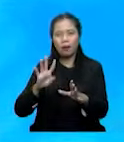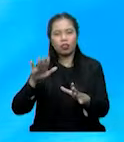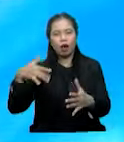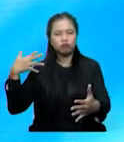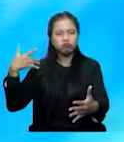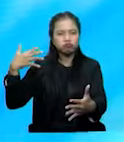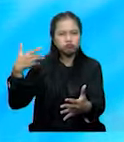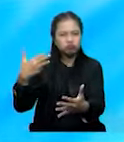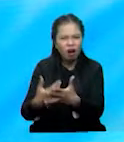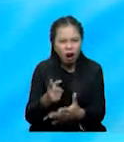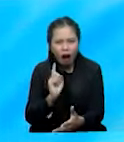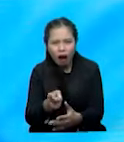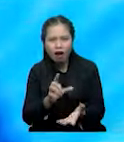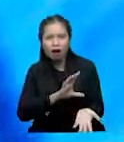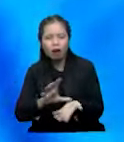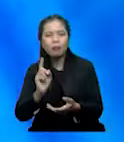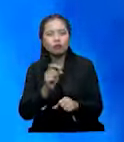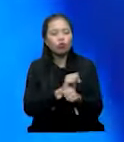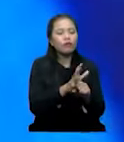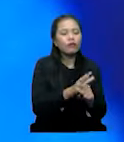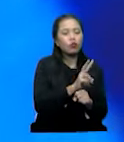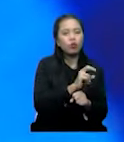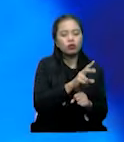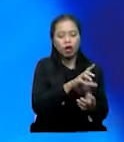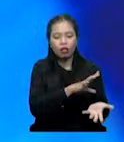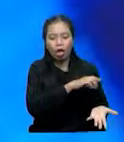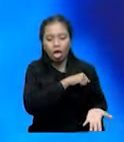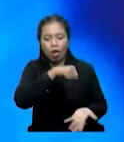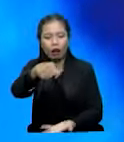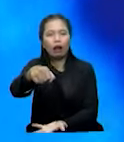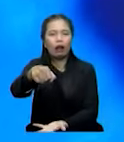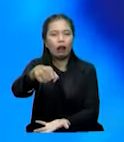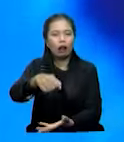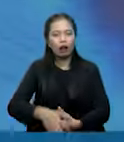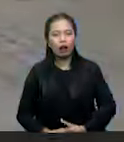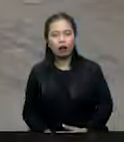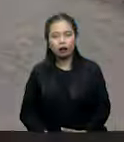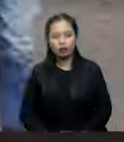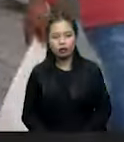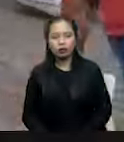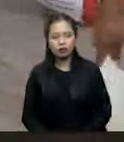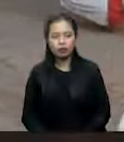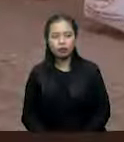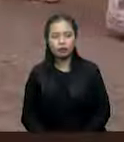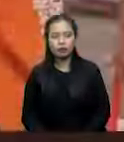dari kucuran bansos saat COVID-19 pada 2021 lalu.